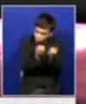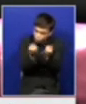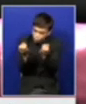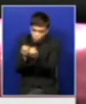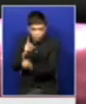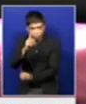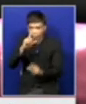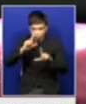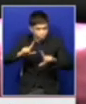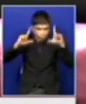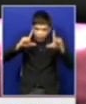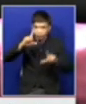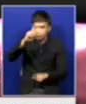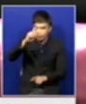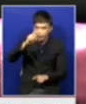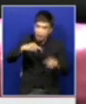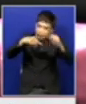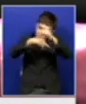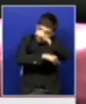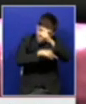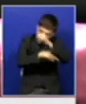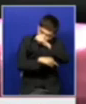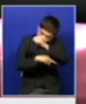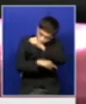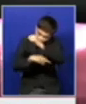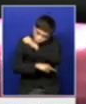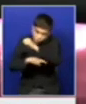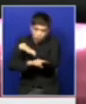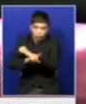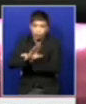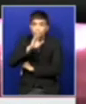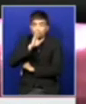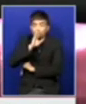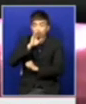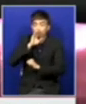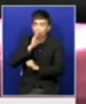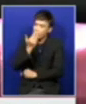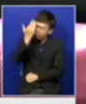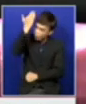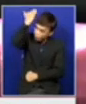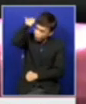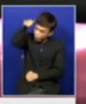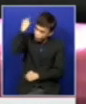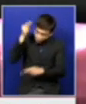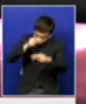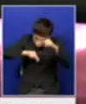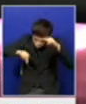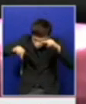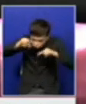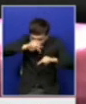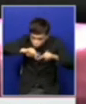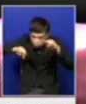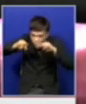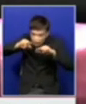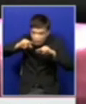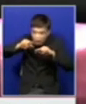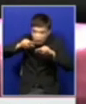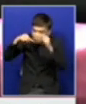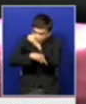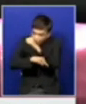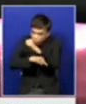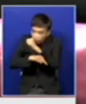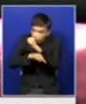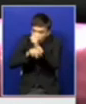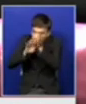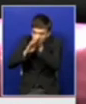ที่มีหลักฐานการทุจริตก่อนหน้านี้เมื่อพวกท่านไปตรวจสอบกันเองแล้วหลุดจากความผิดทุกรายค่ะจริงไห